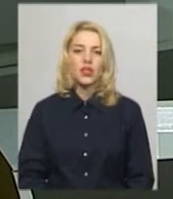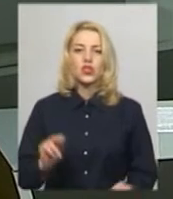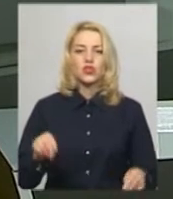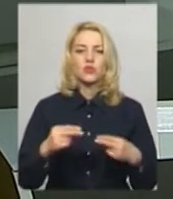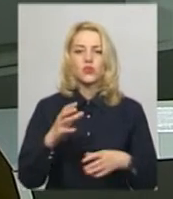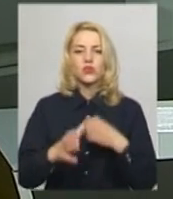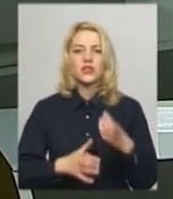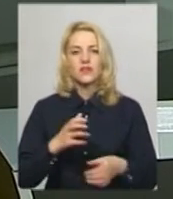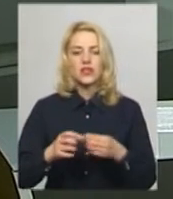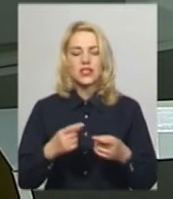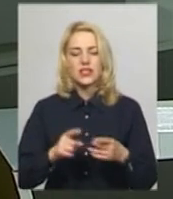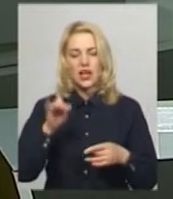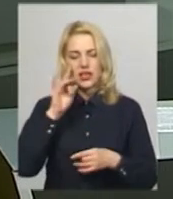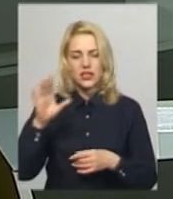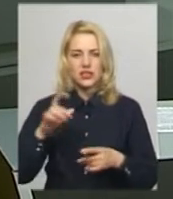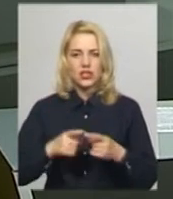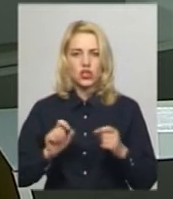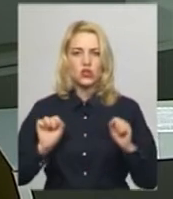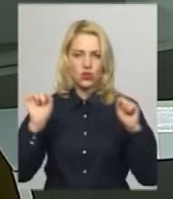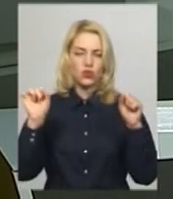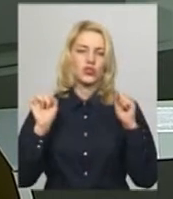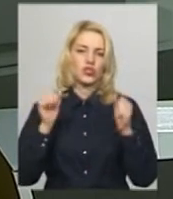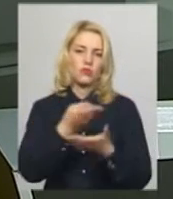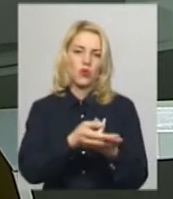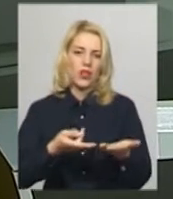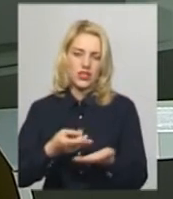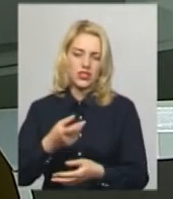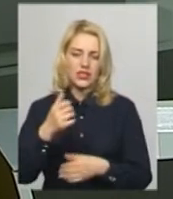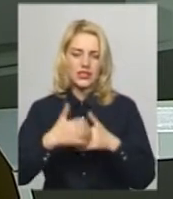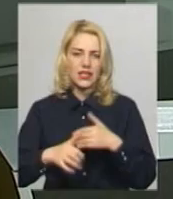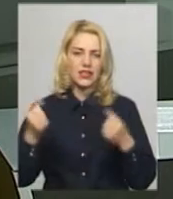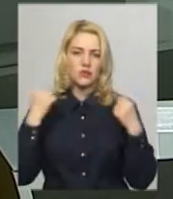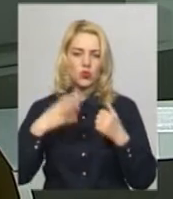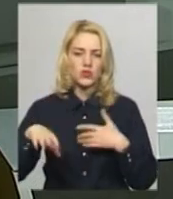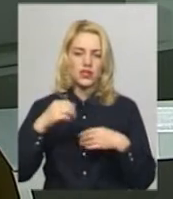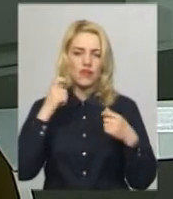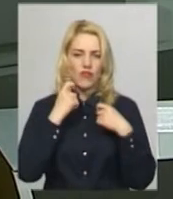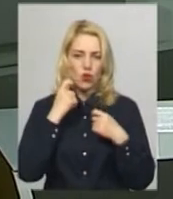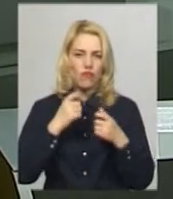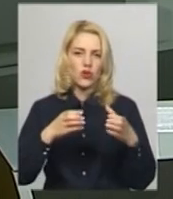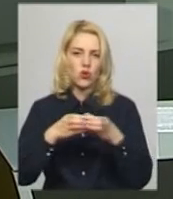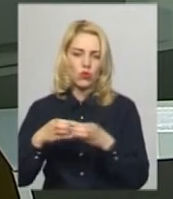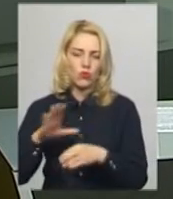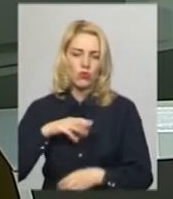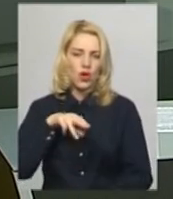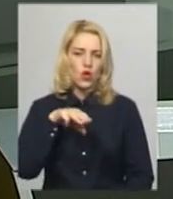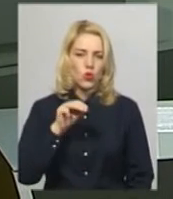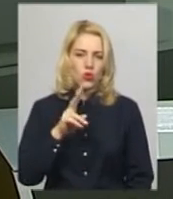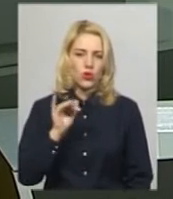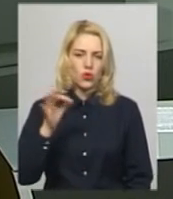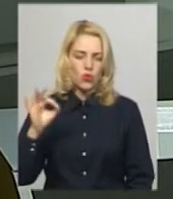Чемпіонат світу з класичного та екіпірувального жиму лежачі серед спортсменів усіх вікових груп відбувся у Токіо. Вадим